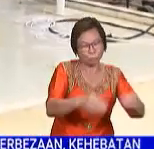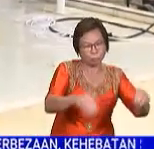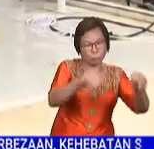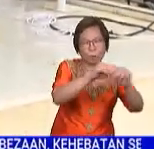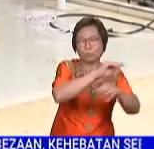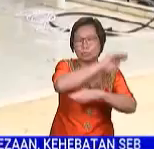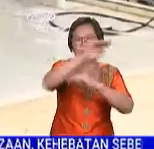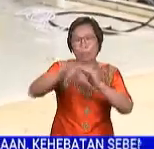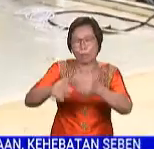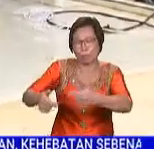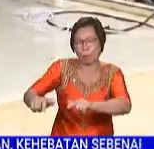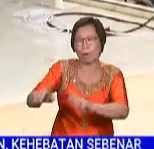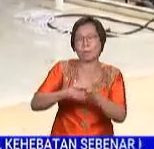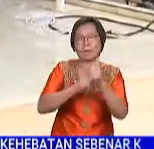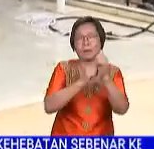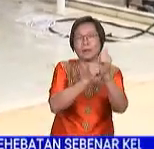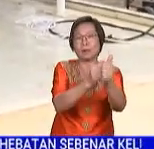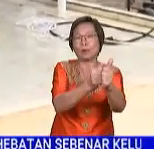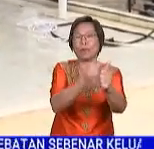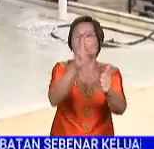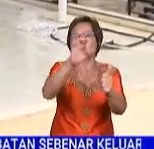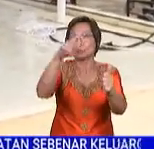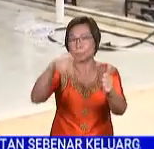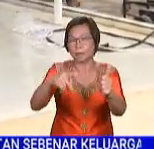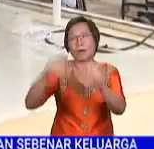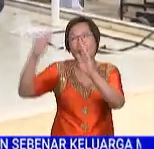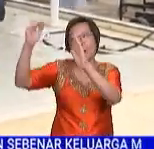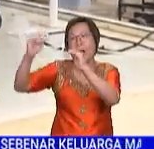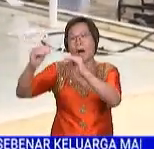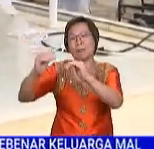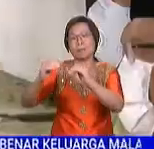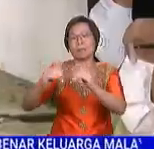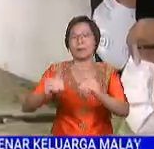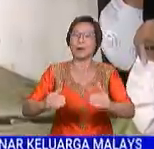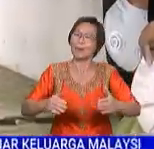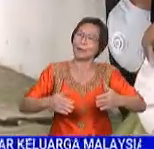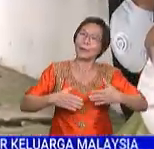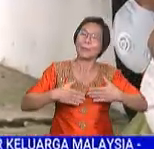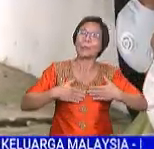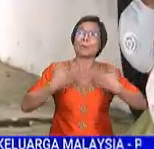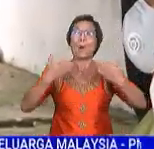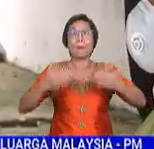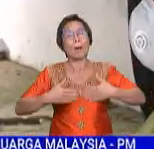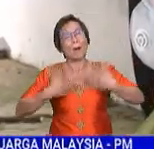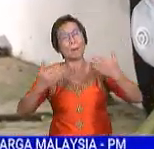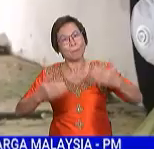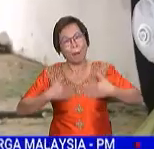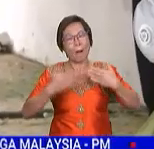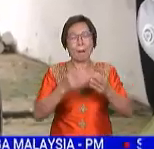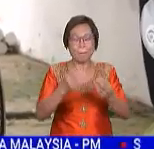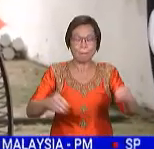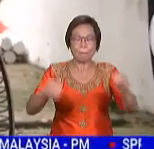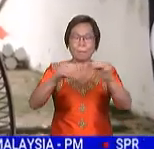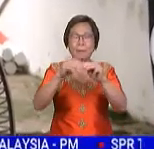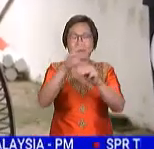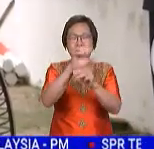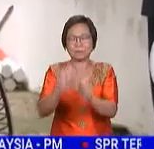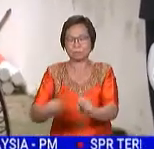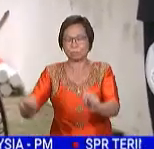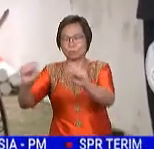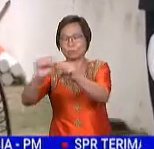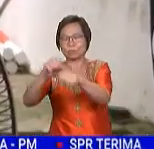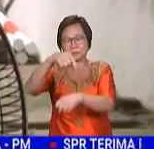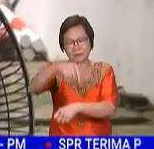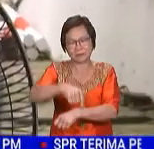semua kebenaran yang terletak lue shopee itu diharapkan dapat mengimbau rahkan masjid dan Surau di wilayah-wilayah persekutuan